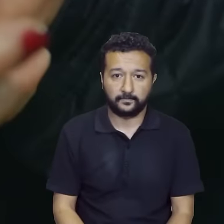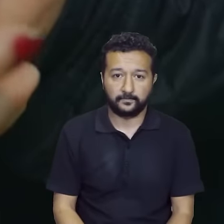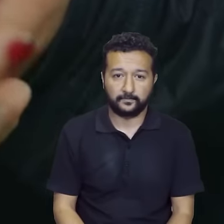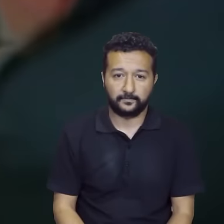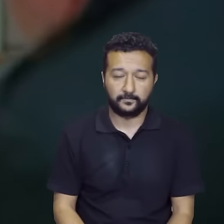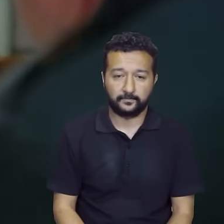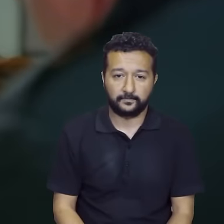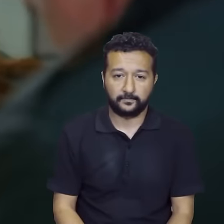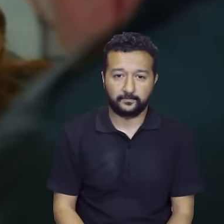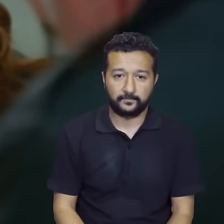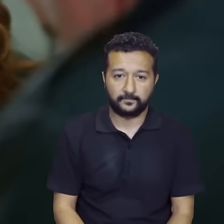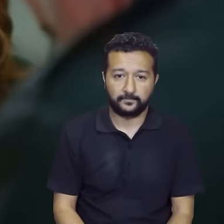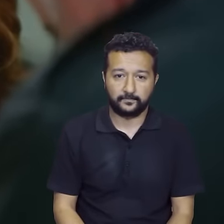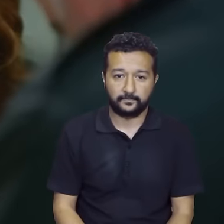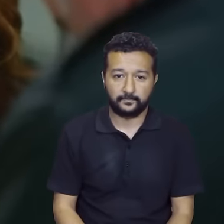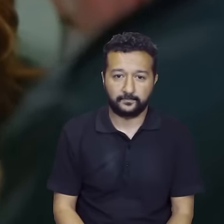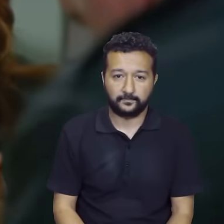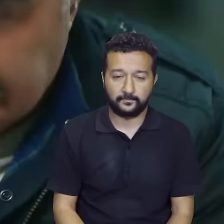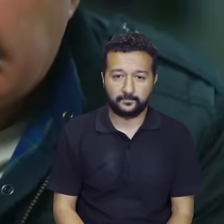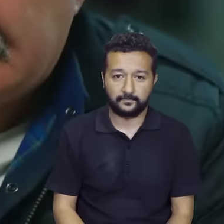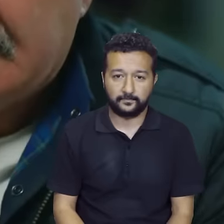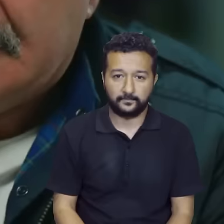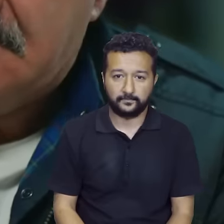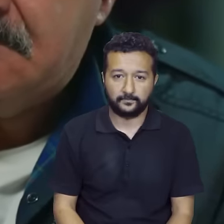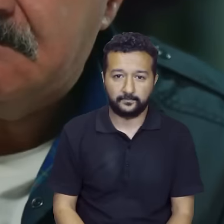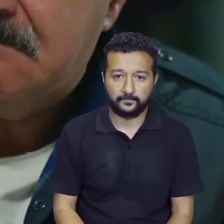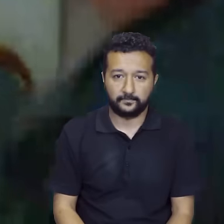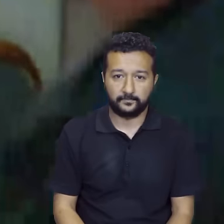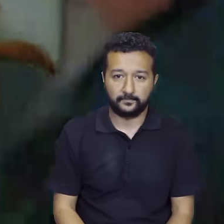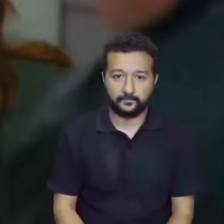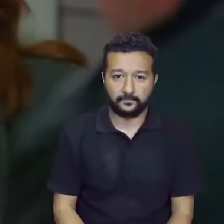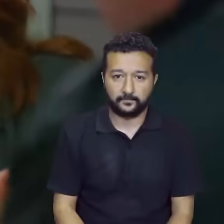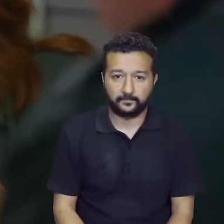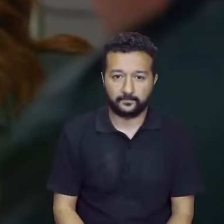çekerken parmaklarına şeker bulaştı. İşkillenip diline sürdü.